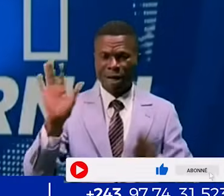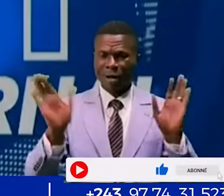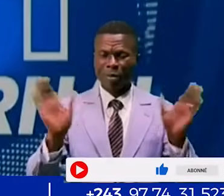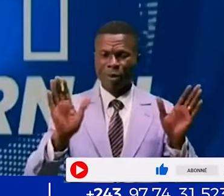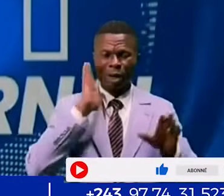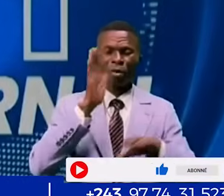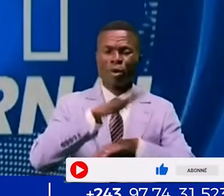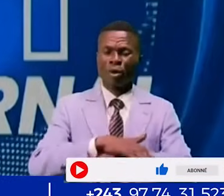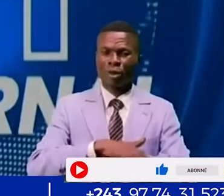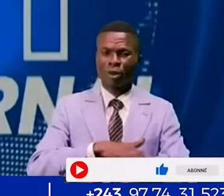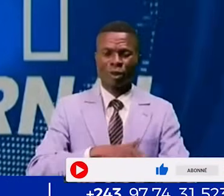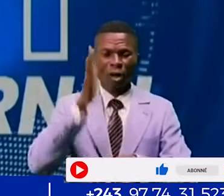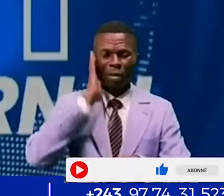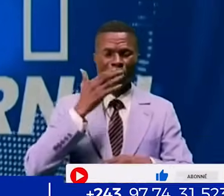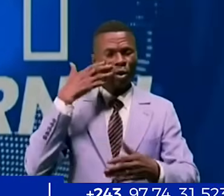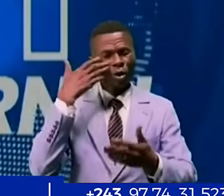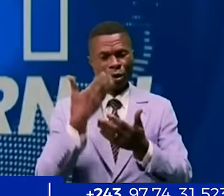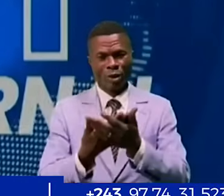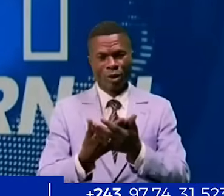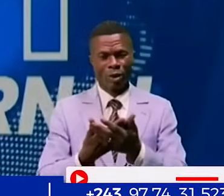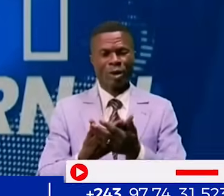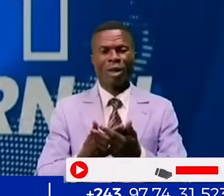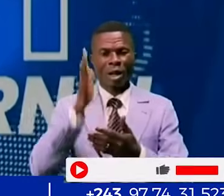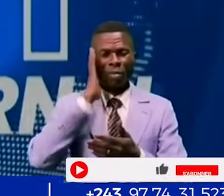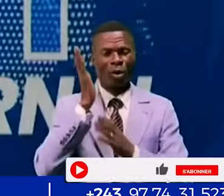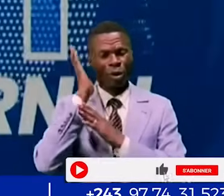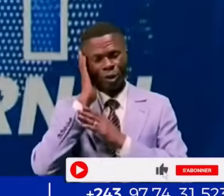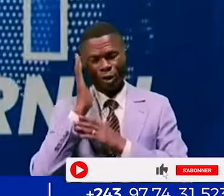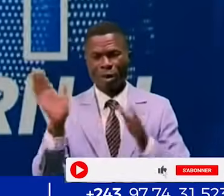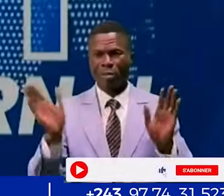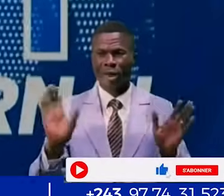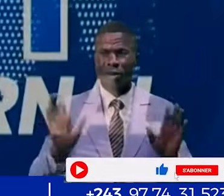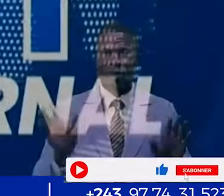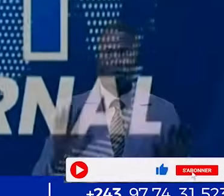bonsoir et bonne suite de programme en compagnie de la Radio-Télévision nationale congolaise.